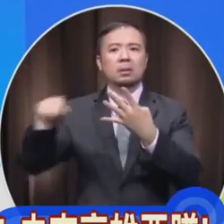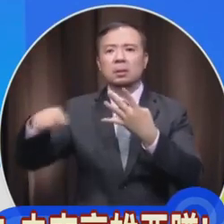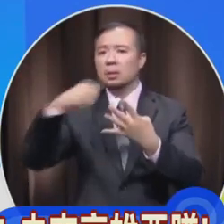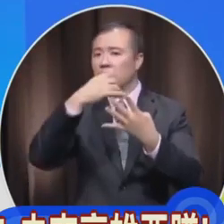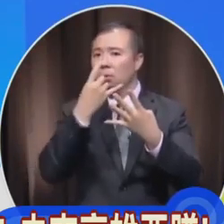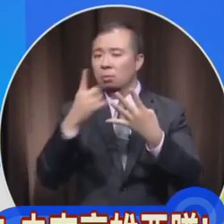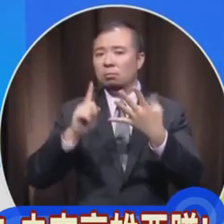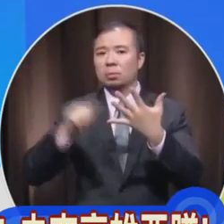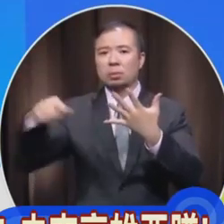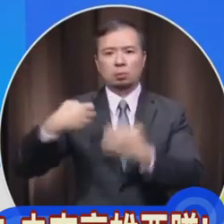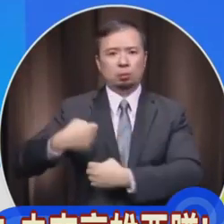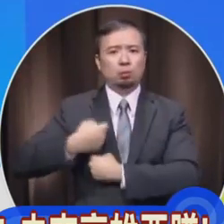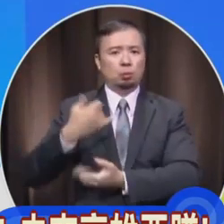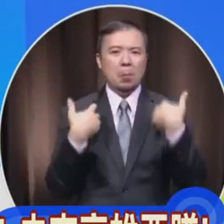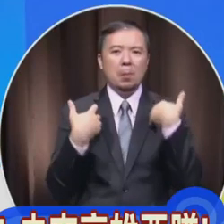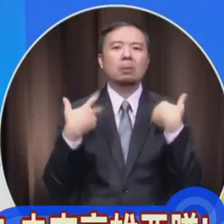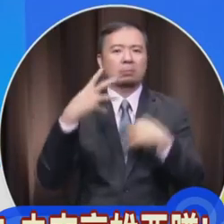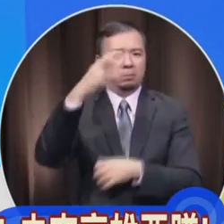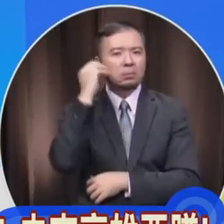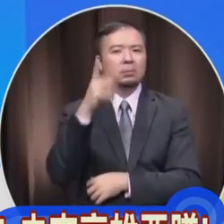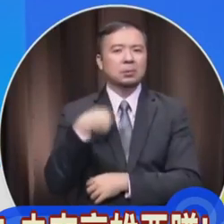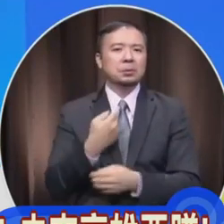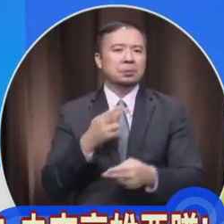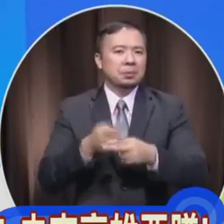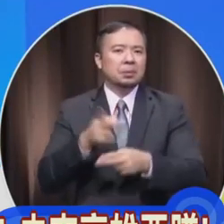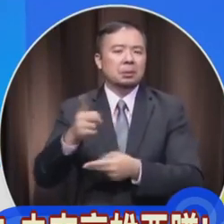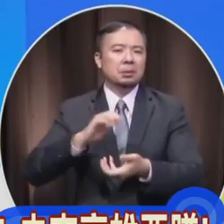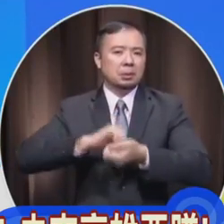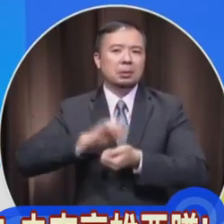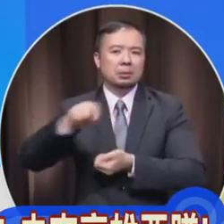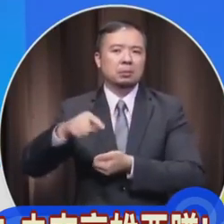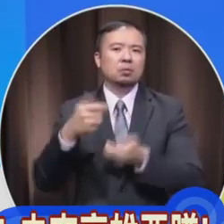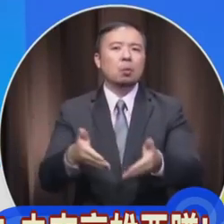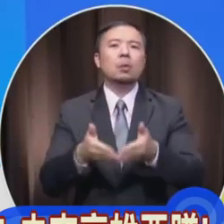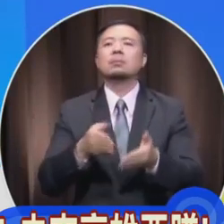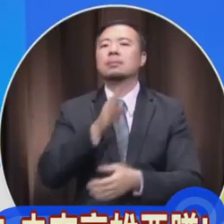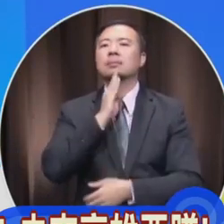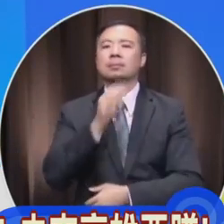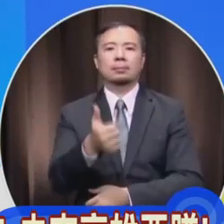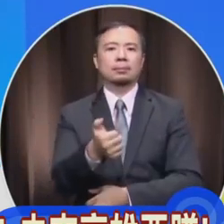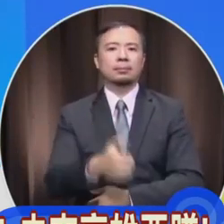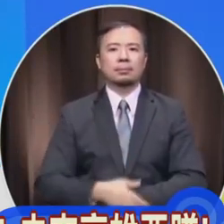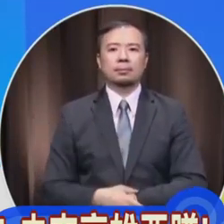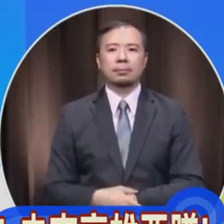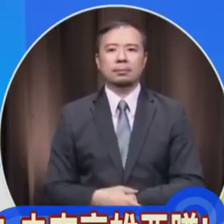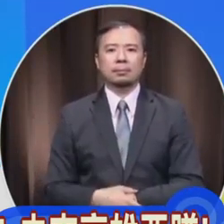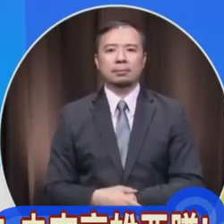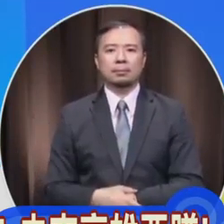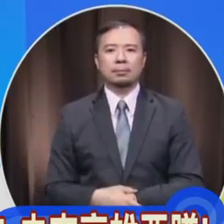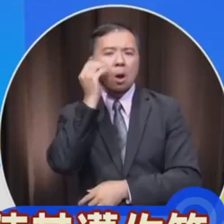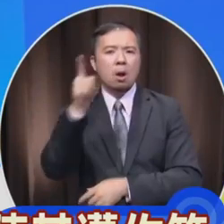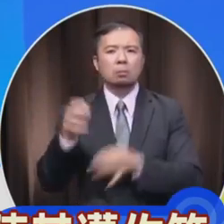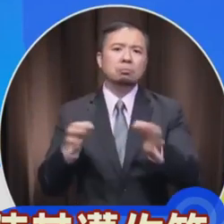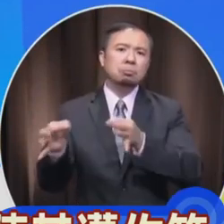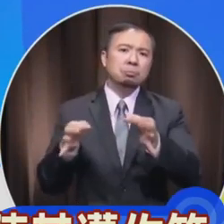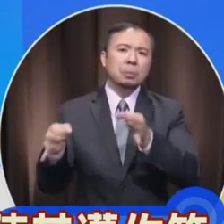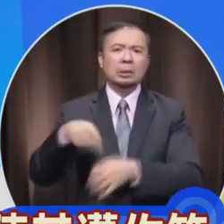我们本身五大文化的要素也非常重要的单位，好不好？谢谢。 好的，韩先生，您目前还